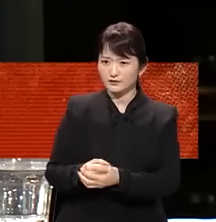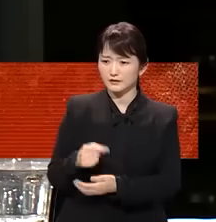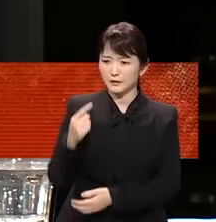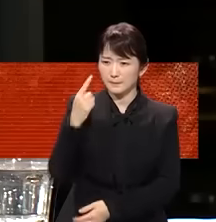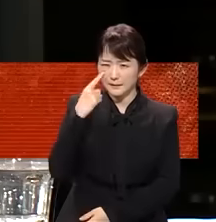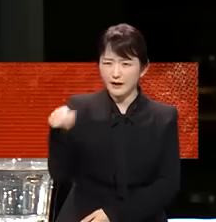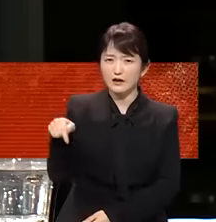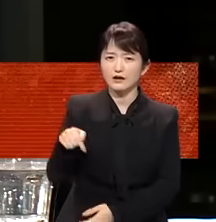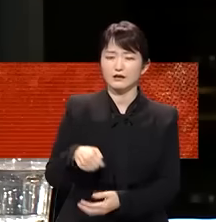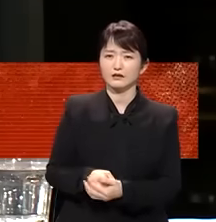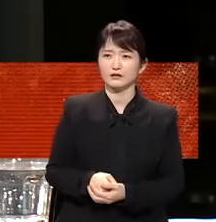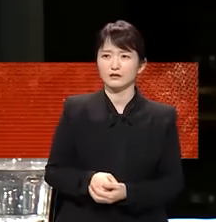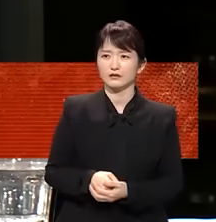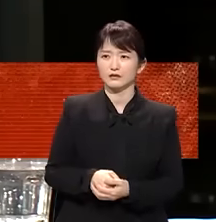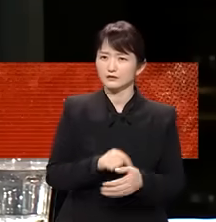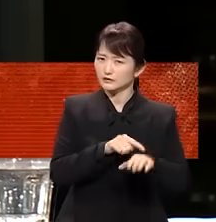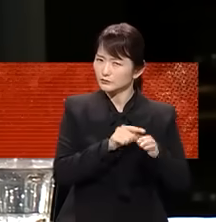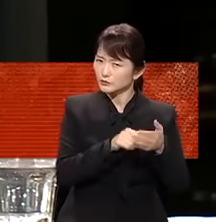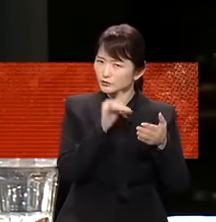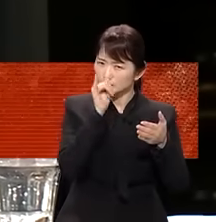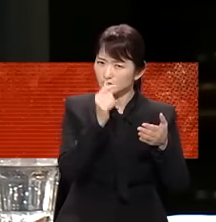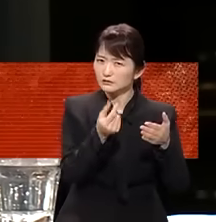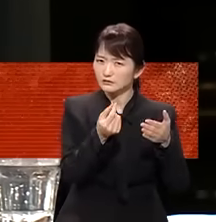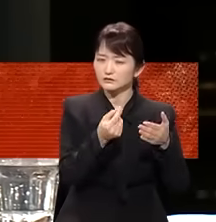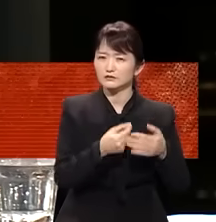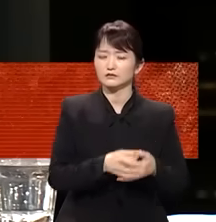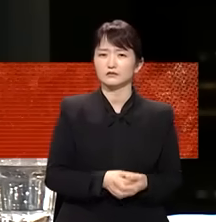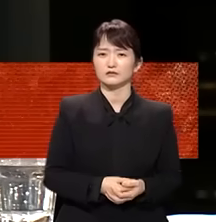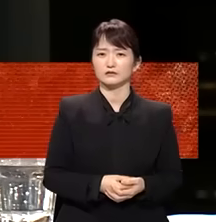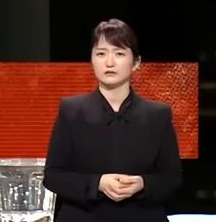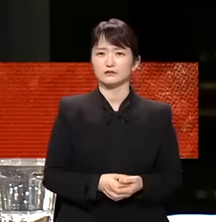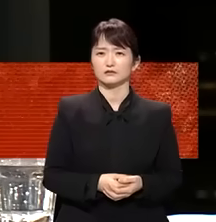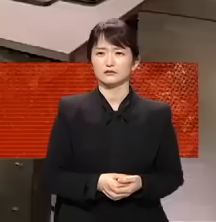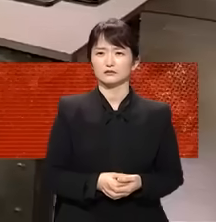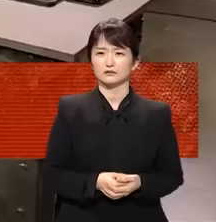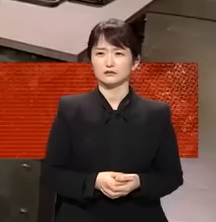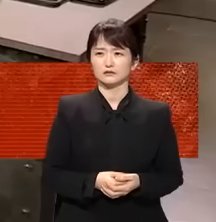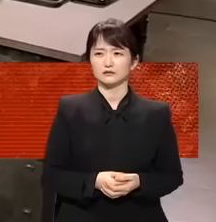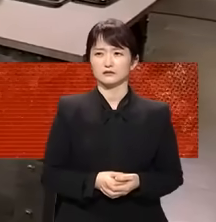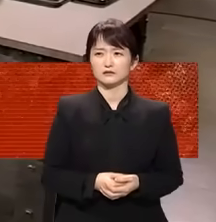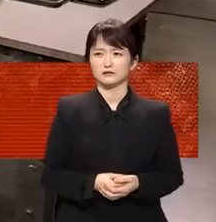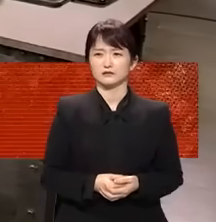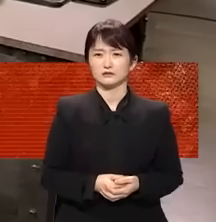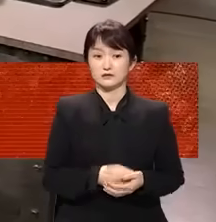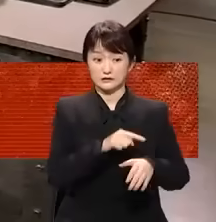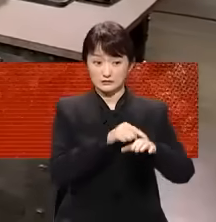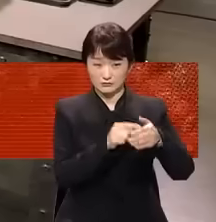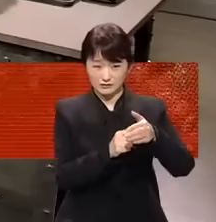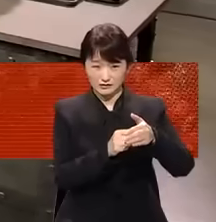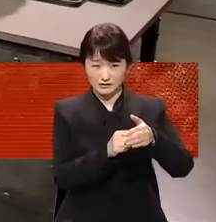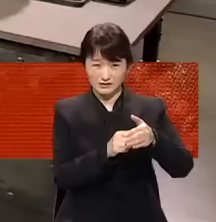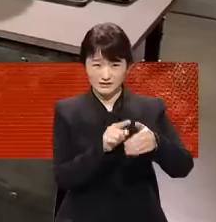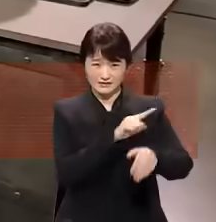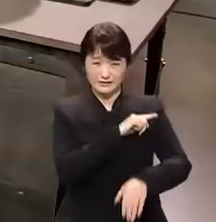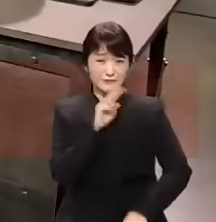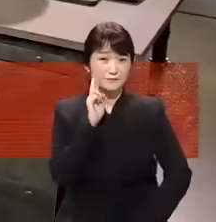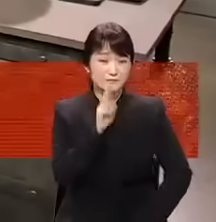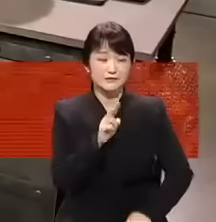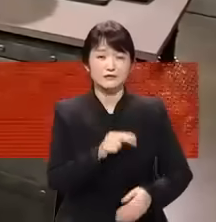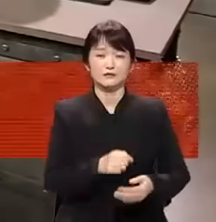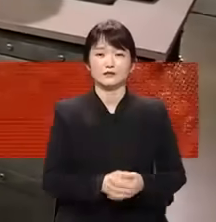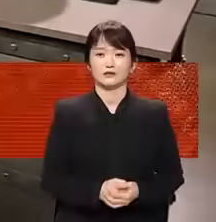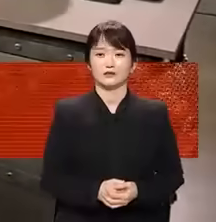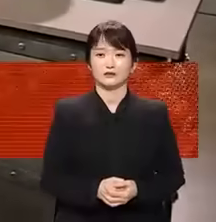먹어봐라 뭐 이런 심리도 있지 않았을까 싶은데 말이죠네 그니까 그런 심리가 있죠 그니까 그 심리의 극단적 왜냐면 아이를 본인이 우울해서